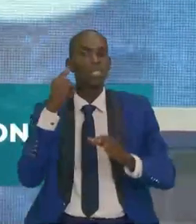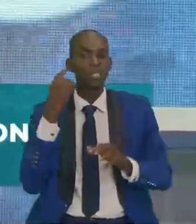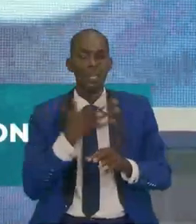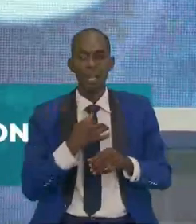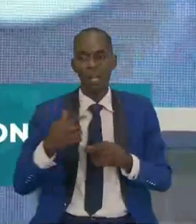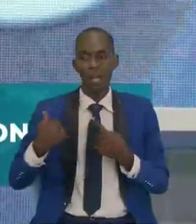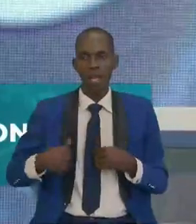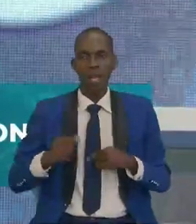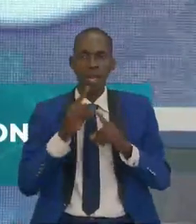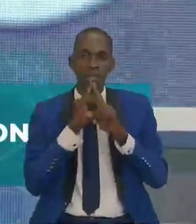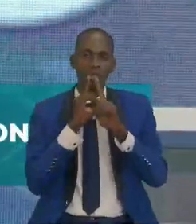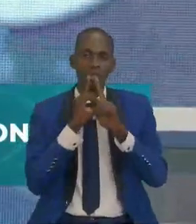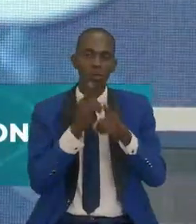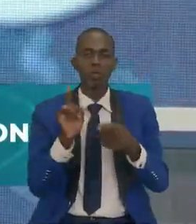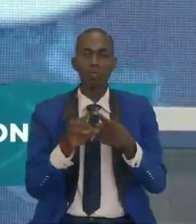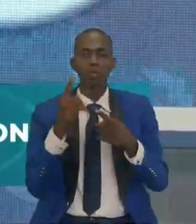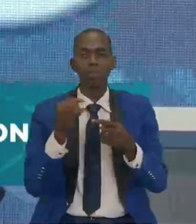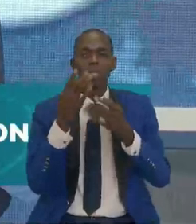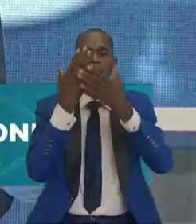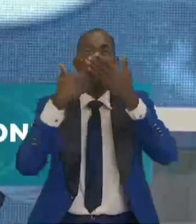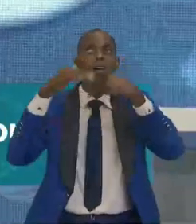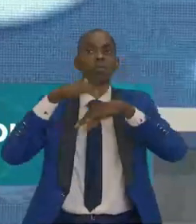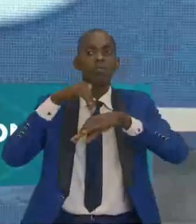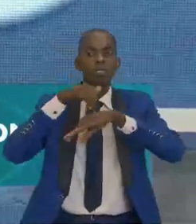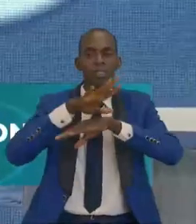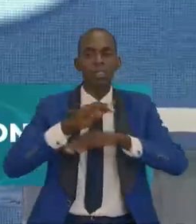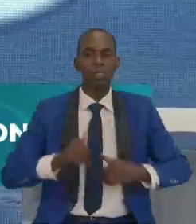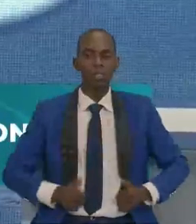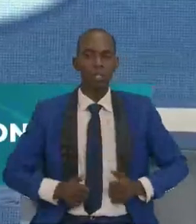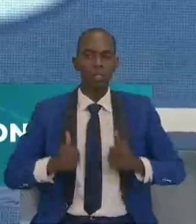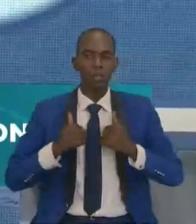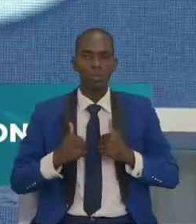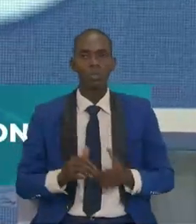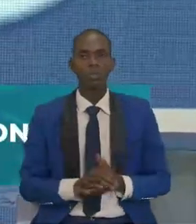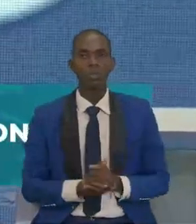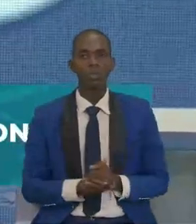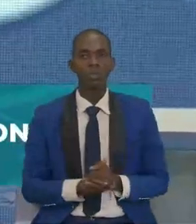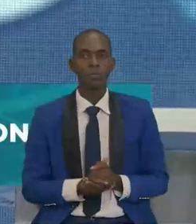engagés qui répondent au message envoyé du ciel.